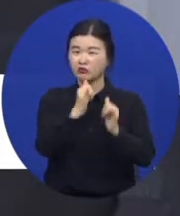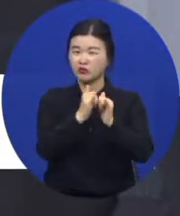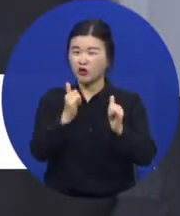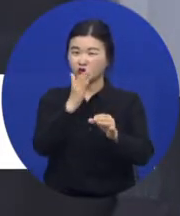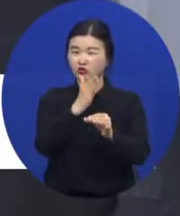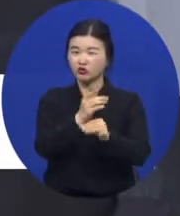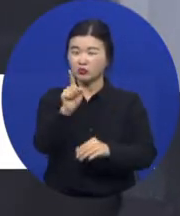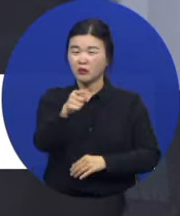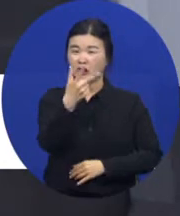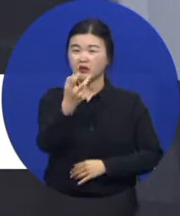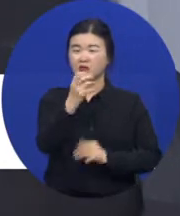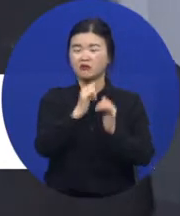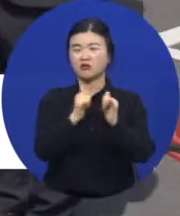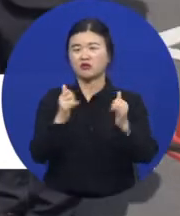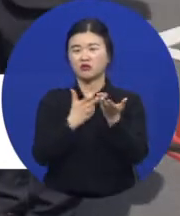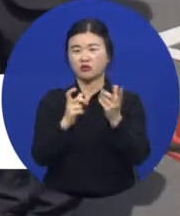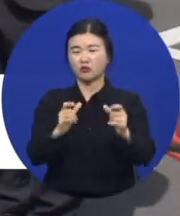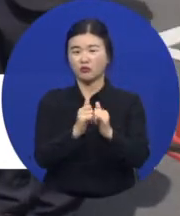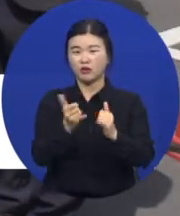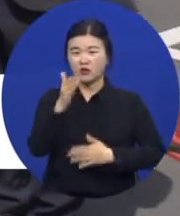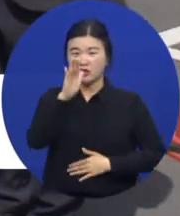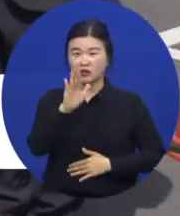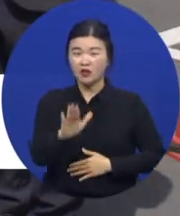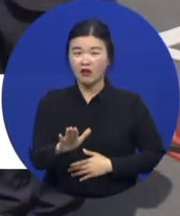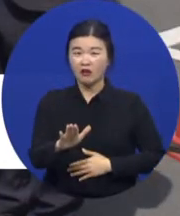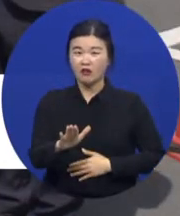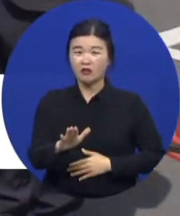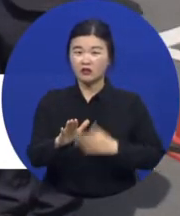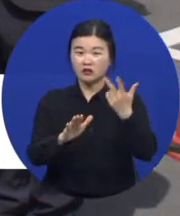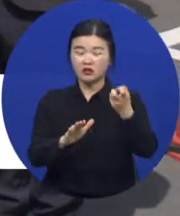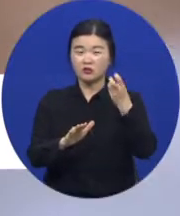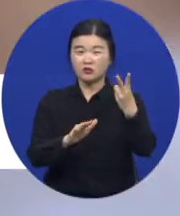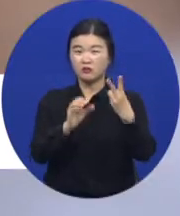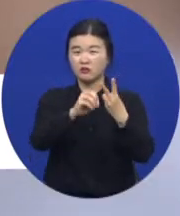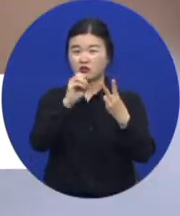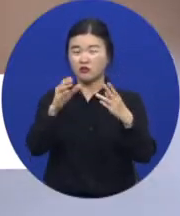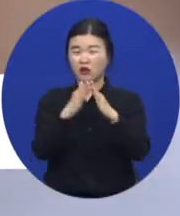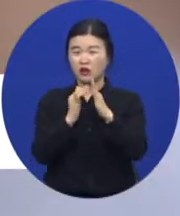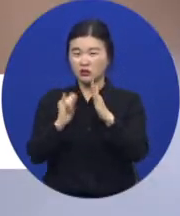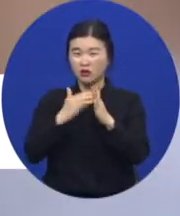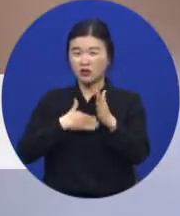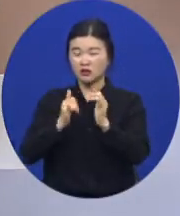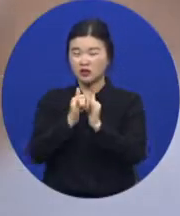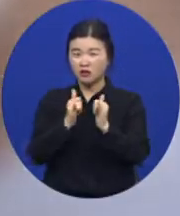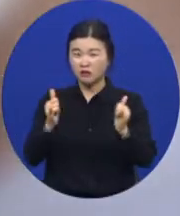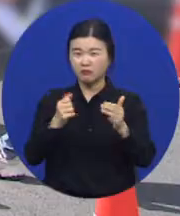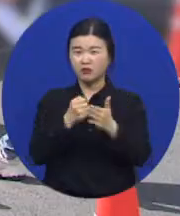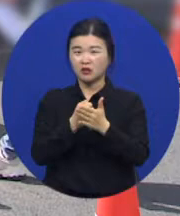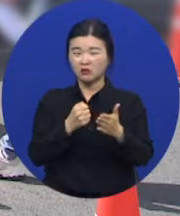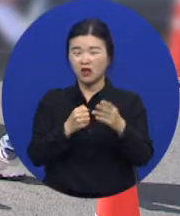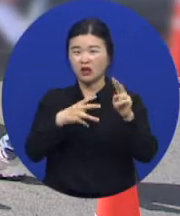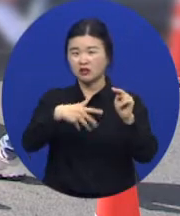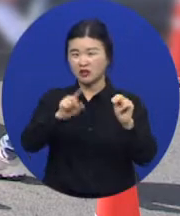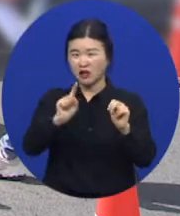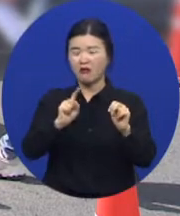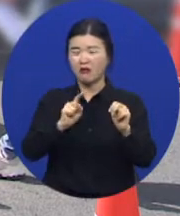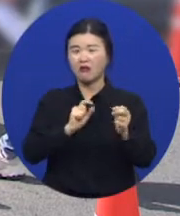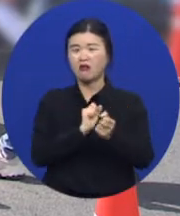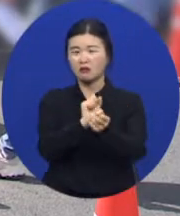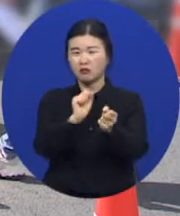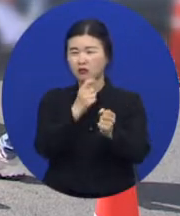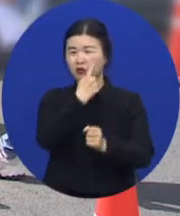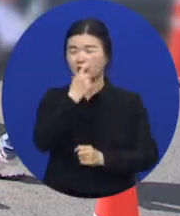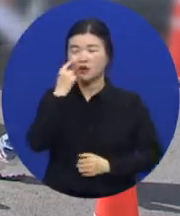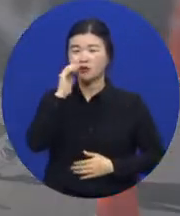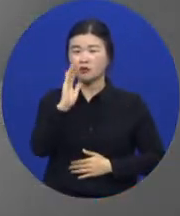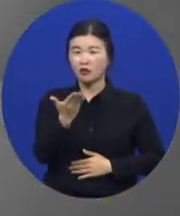100일은 3명으로 대부분을 차지한 가운데 72% 가 가족이나 지인 등의 2 1 n 차 가명으로 확인됐습니다